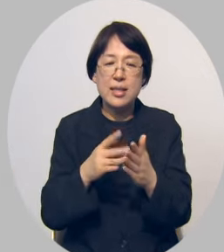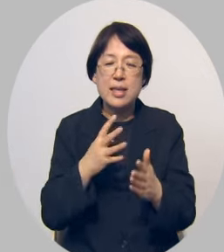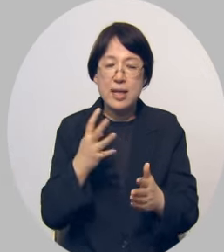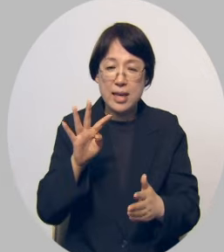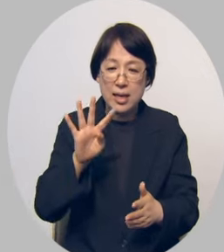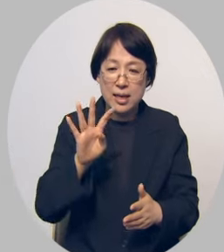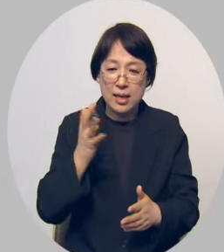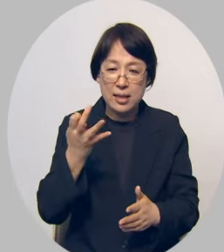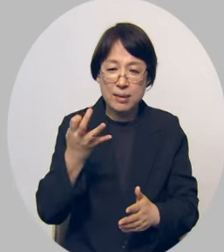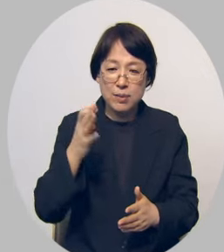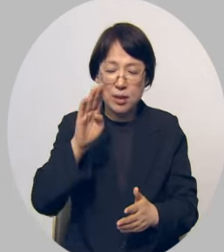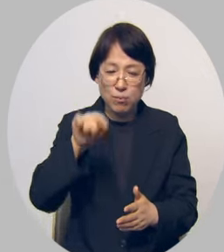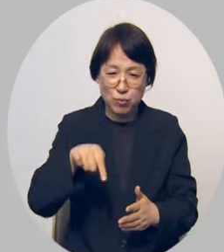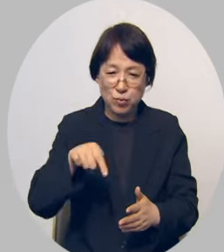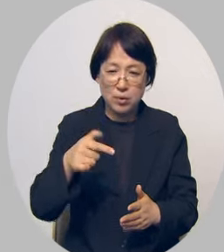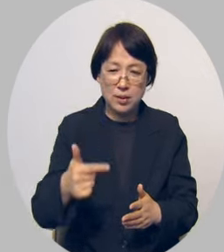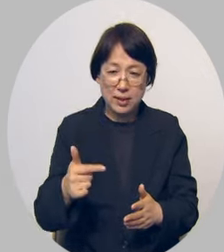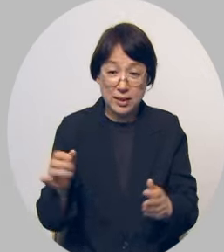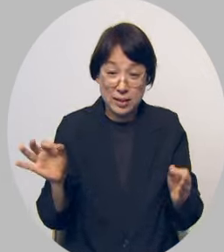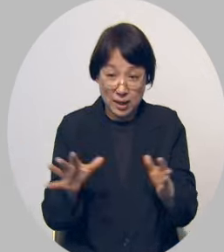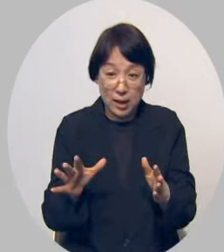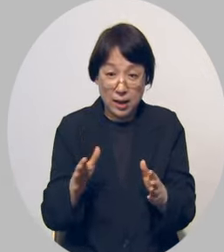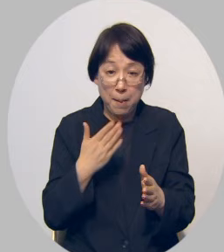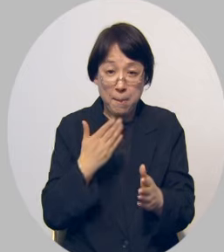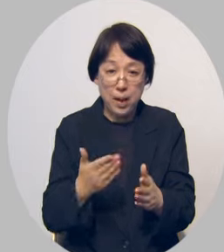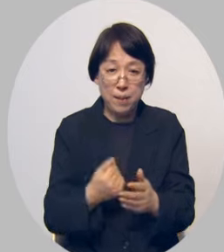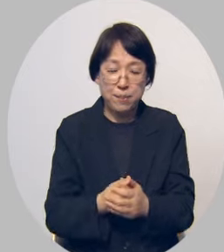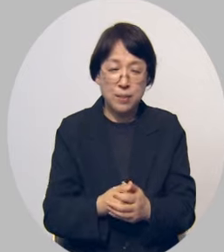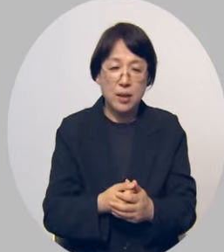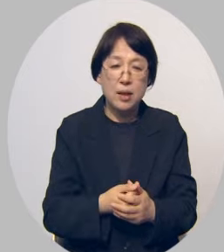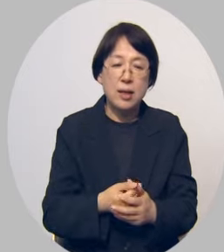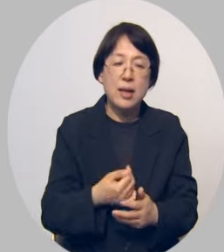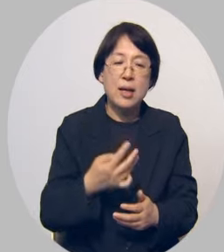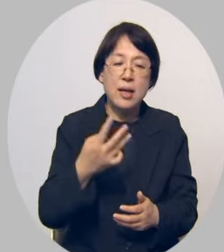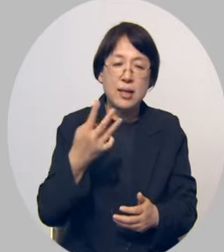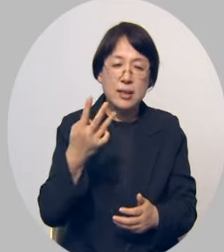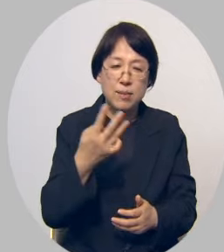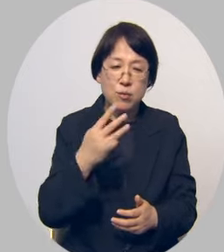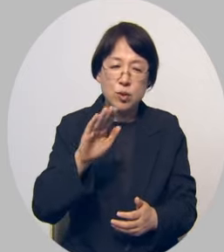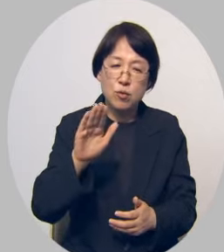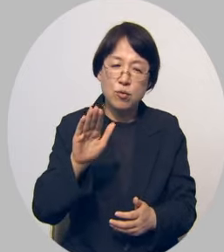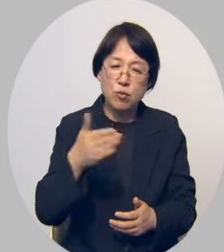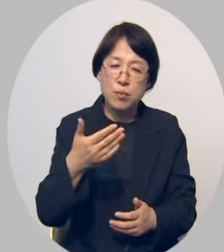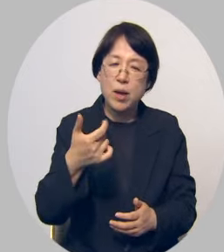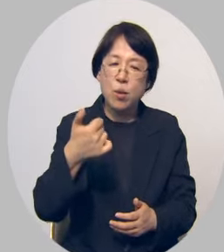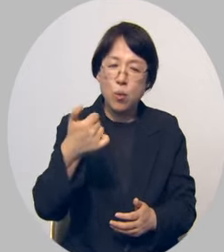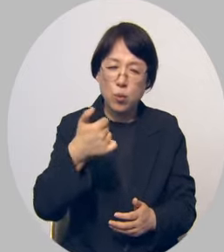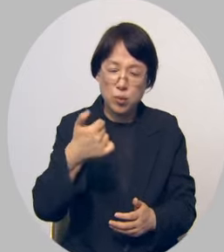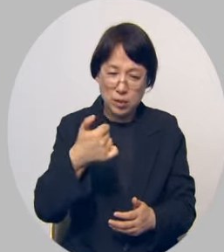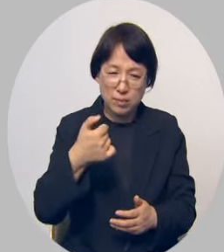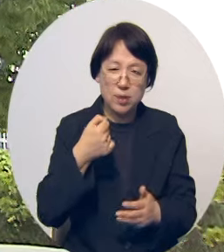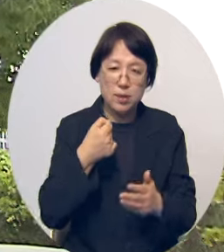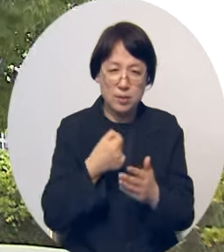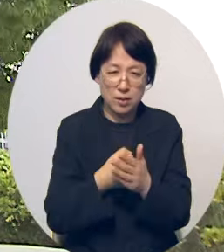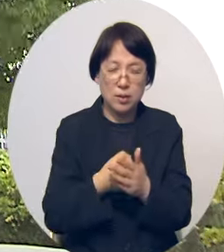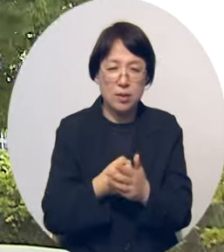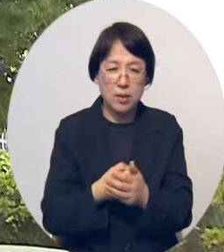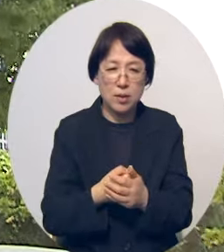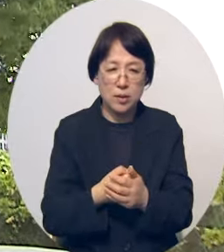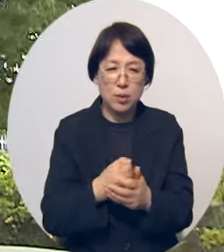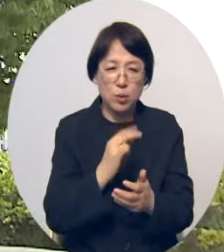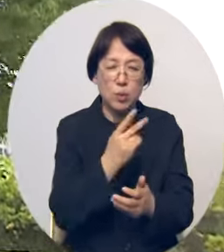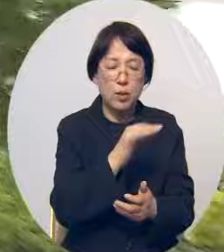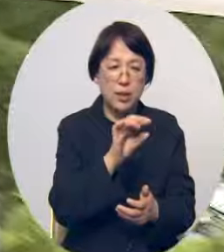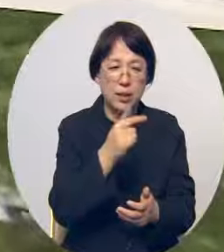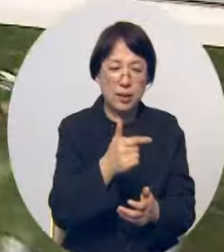구성역에서 동탄역까지 3,450원, 수서역까지는 3,950원으로 책정됐습니다.